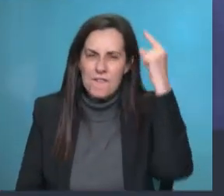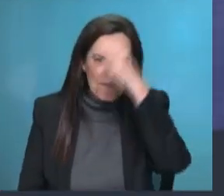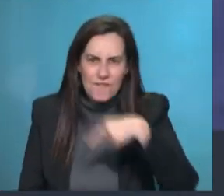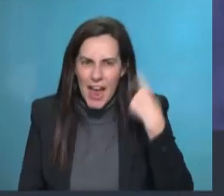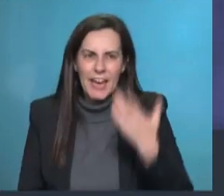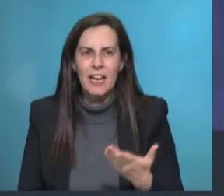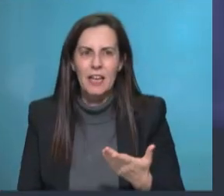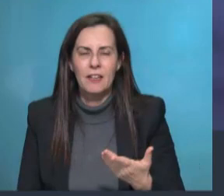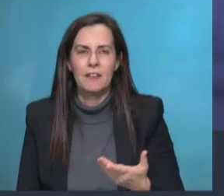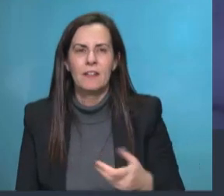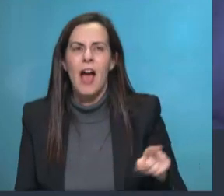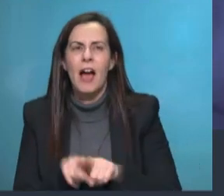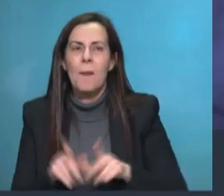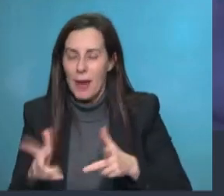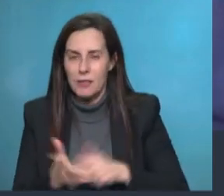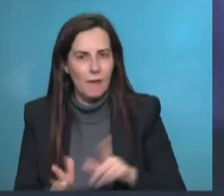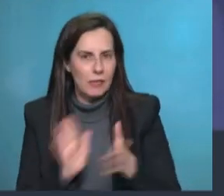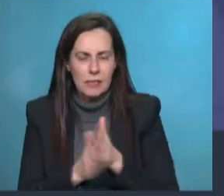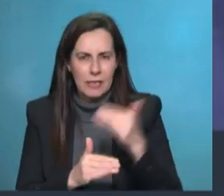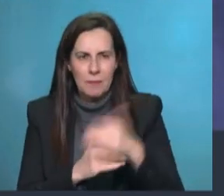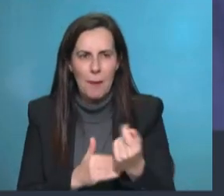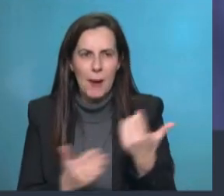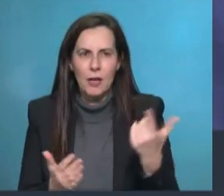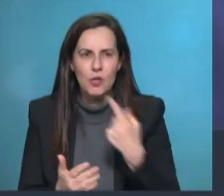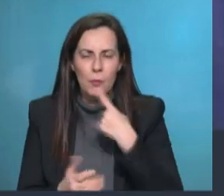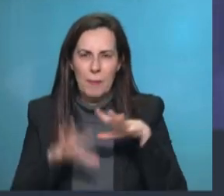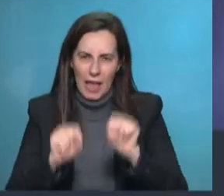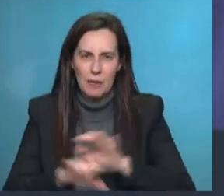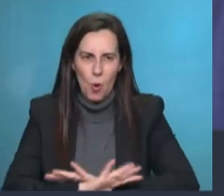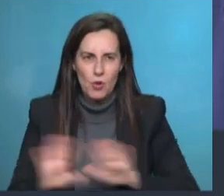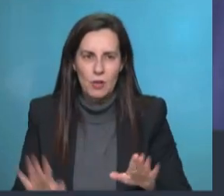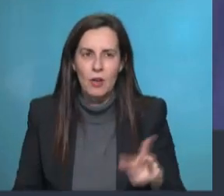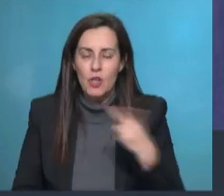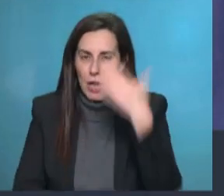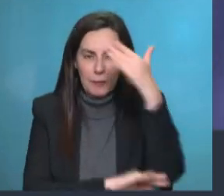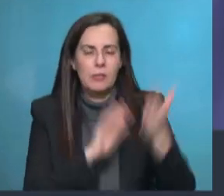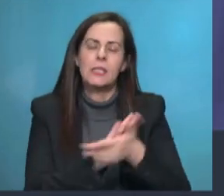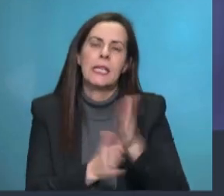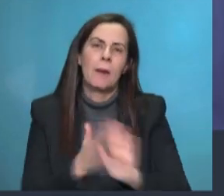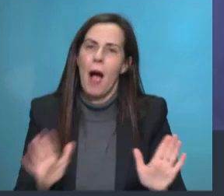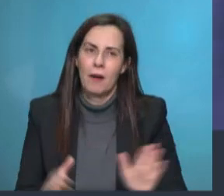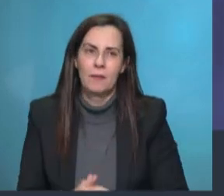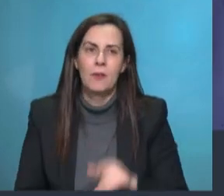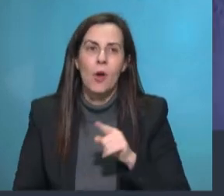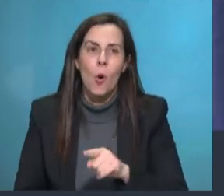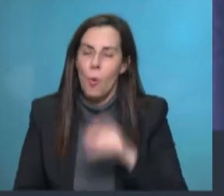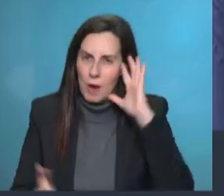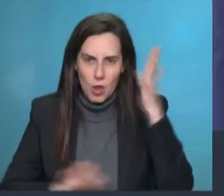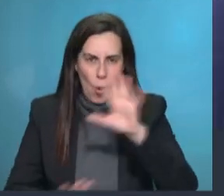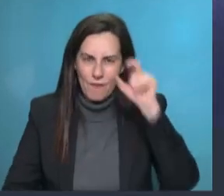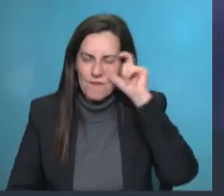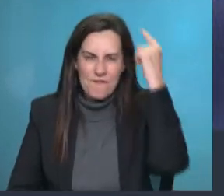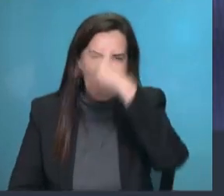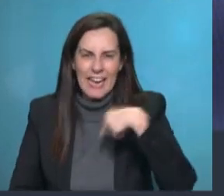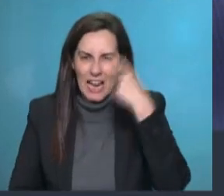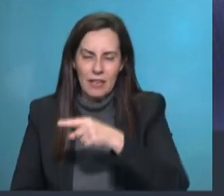וא אחים ואחיות אבל זה נגמר ברגע שמדברים על הכיבוש על שתי מדינות זה נגמר כי הוא מטורף לחלוטין